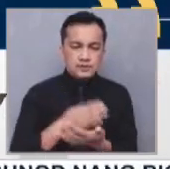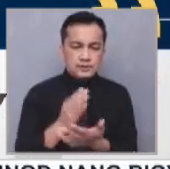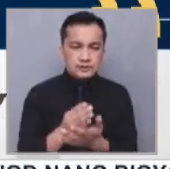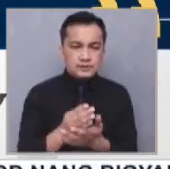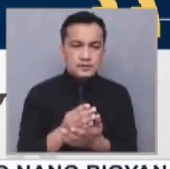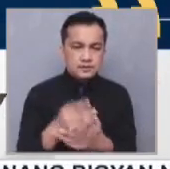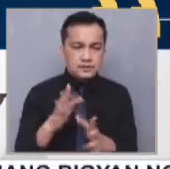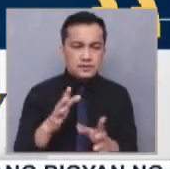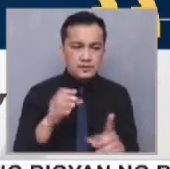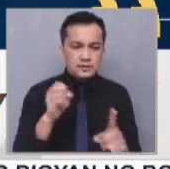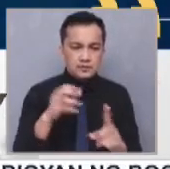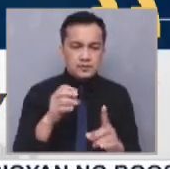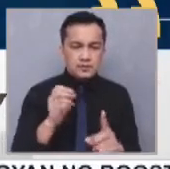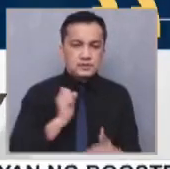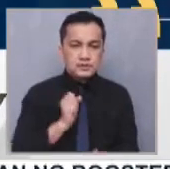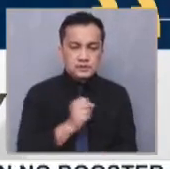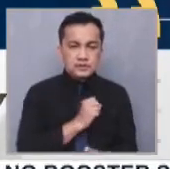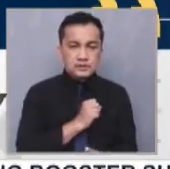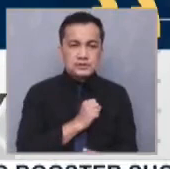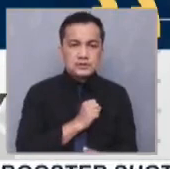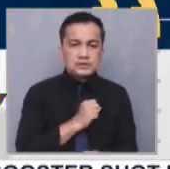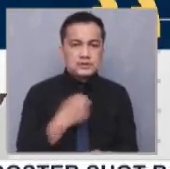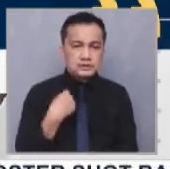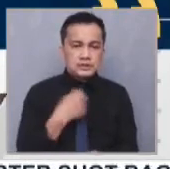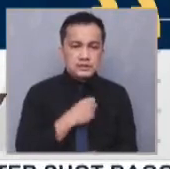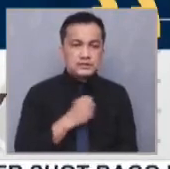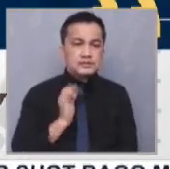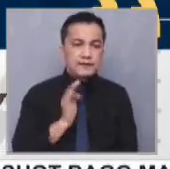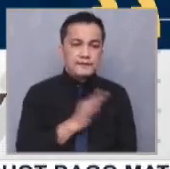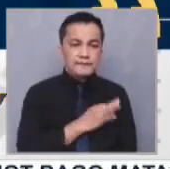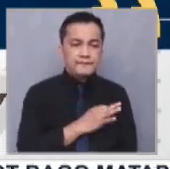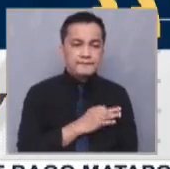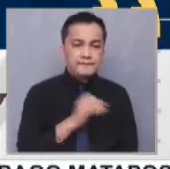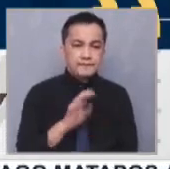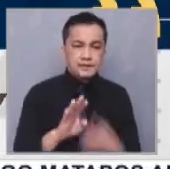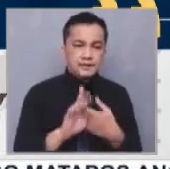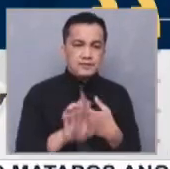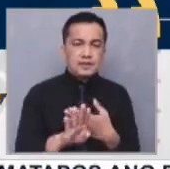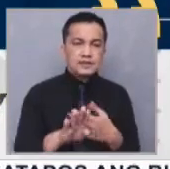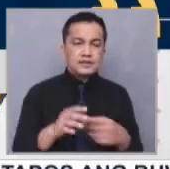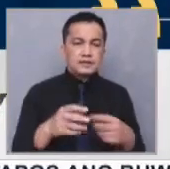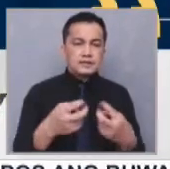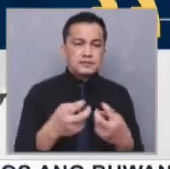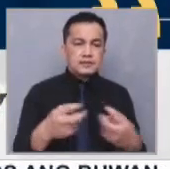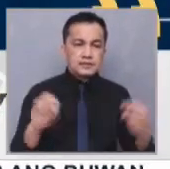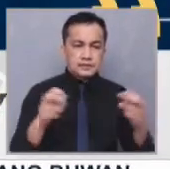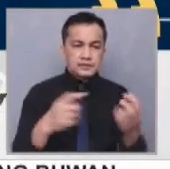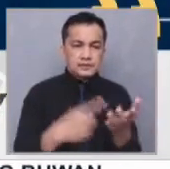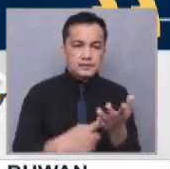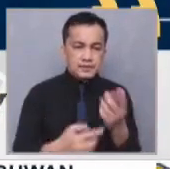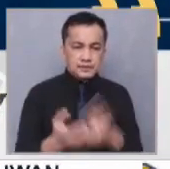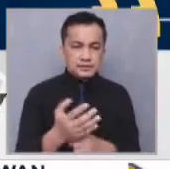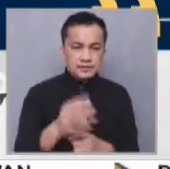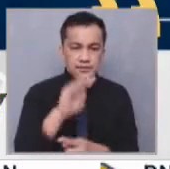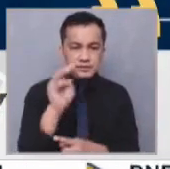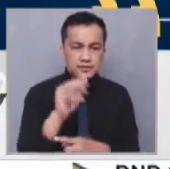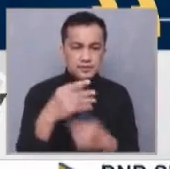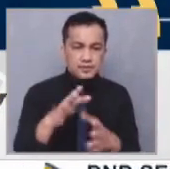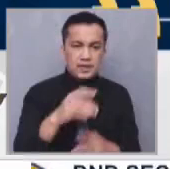sa mga senador at Senate staff. Babalik ang plenary debates sa Lunes pagkatapos ng swab tests